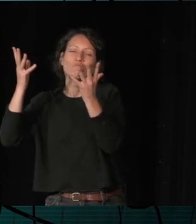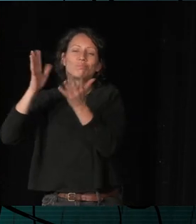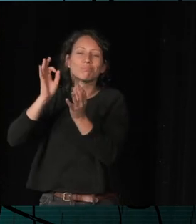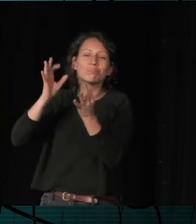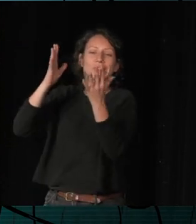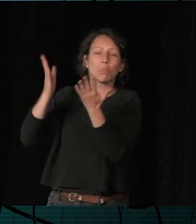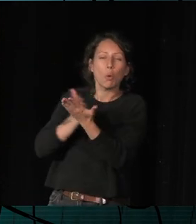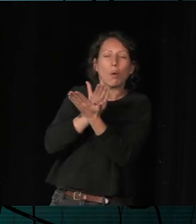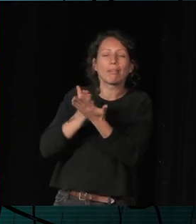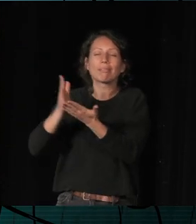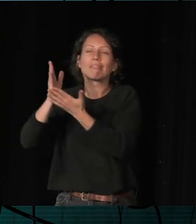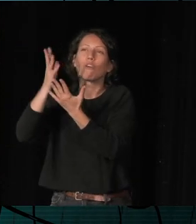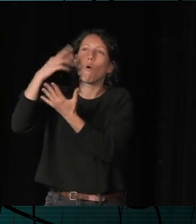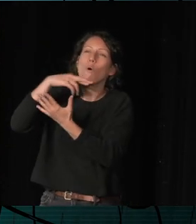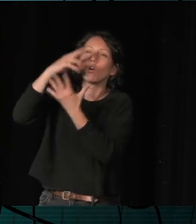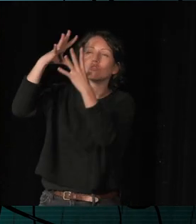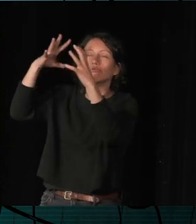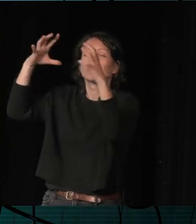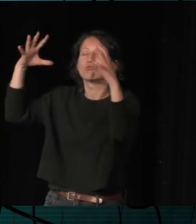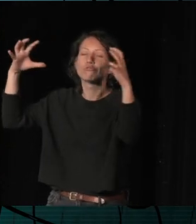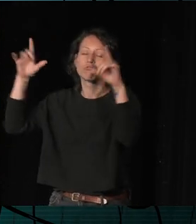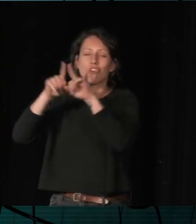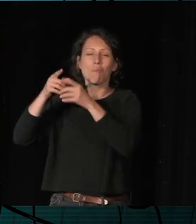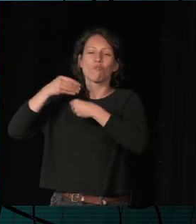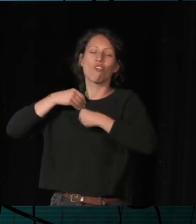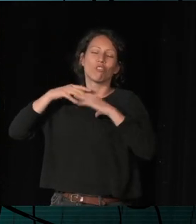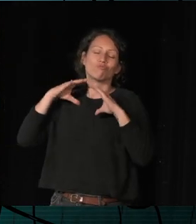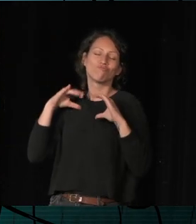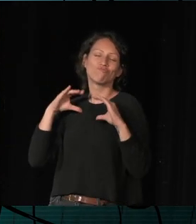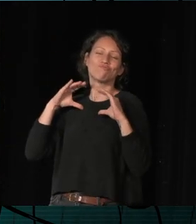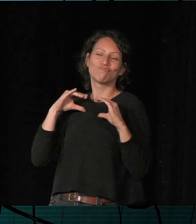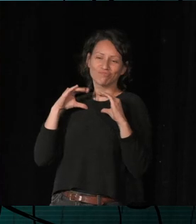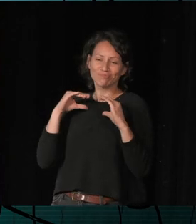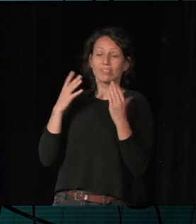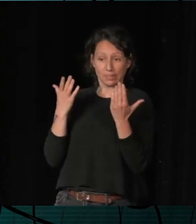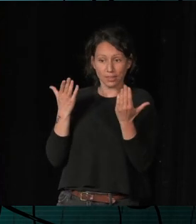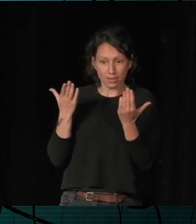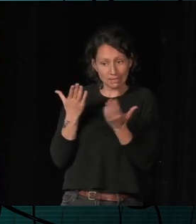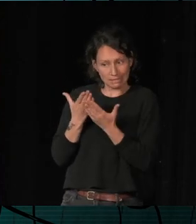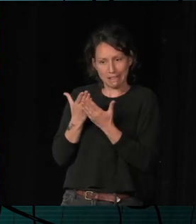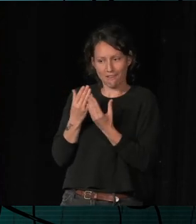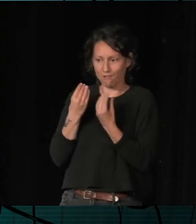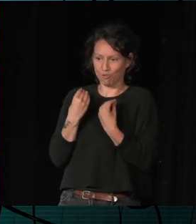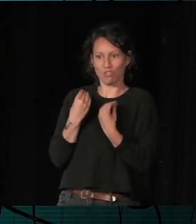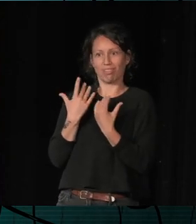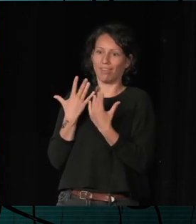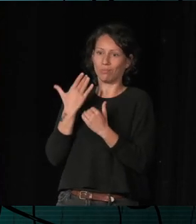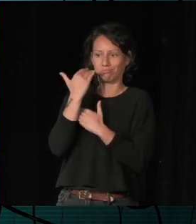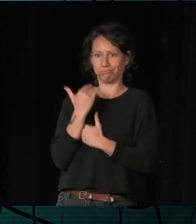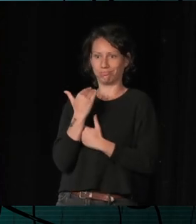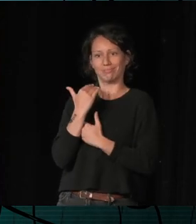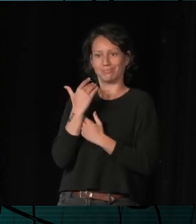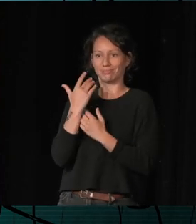se rassurer, se faire du. Voilà, revenir dans un endroit un petit peu safe en fait, pour d'autant mieux retourner dans les séquences d'angoisse.